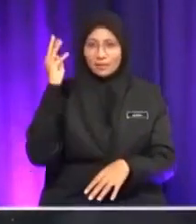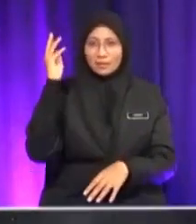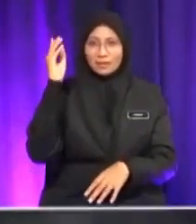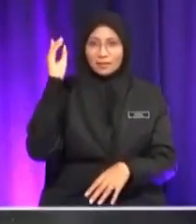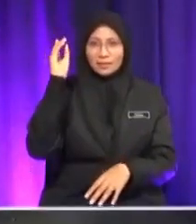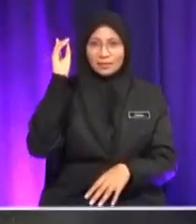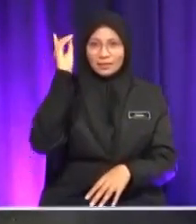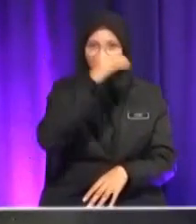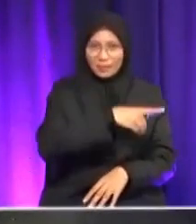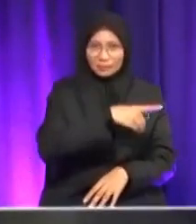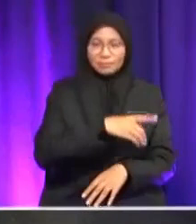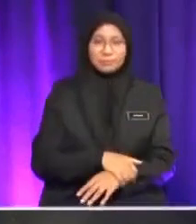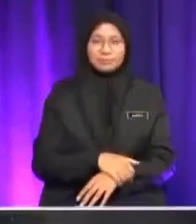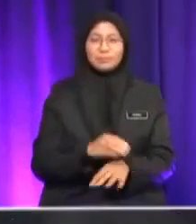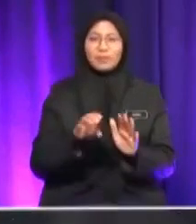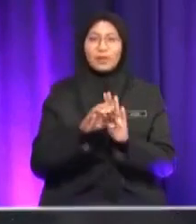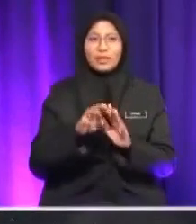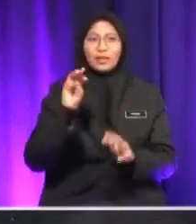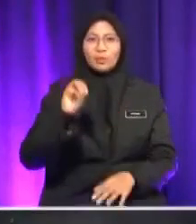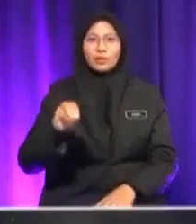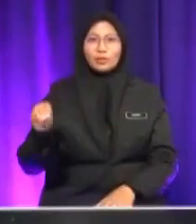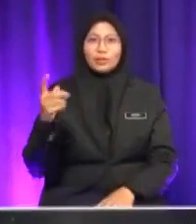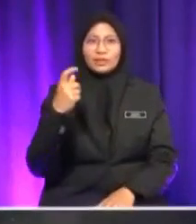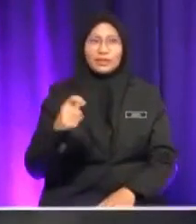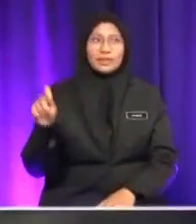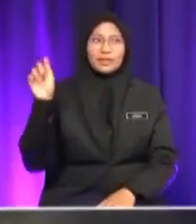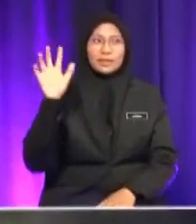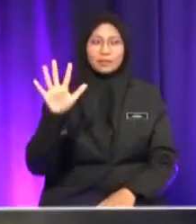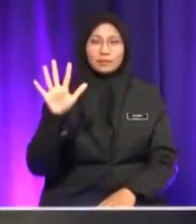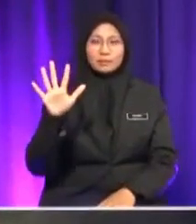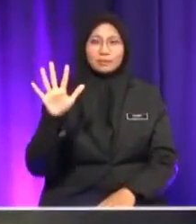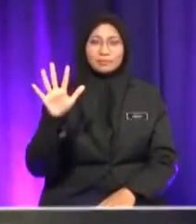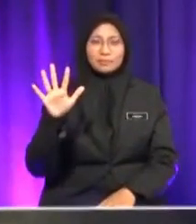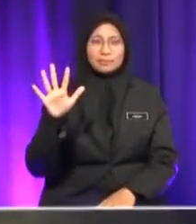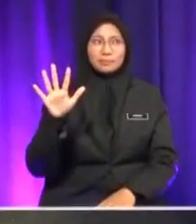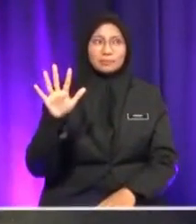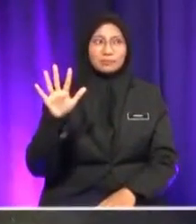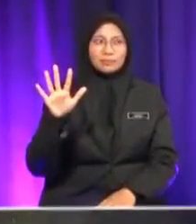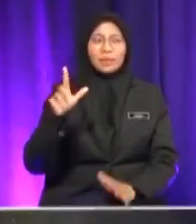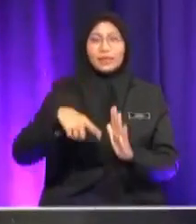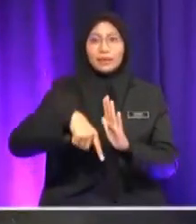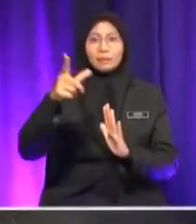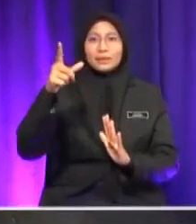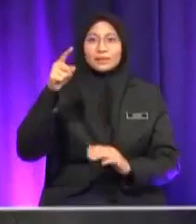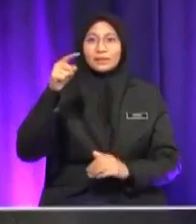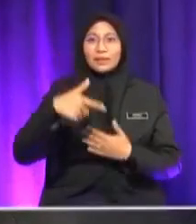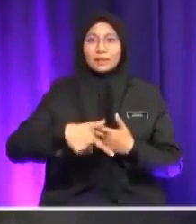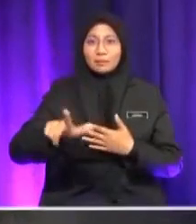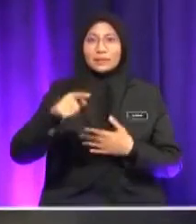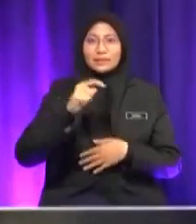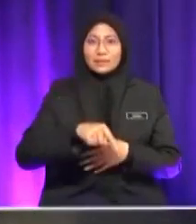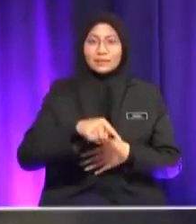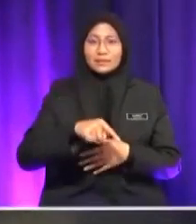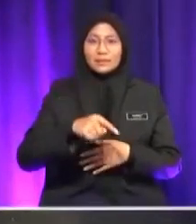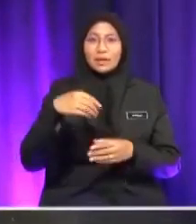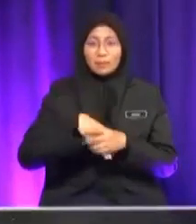Subhanu sekarang ni tingkatan 4. Tingkatan 5. Tingkatan 5 dah. Yeah. Jadi maksudnya selepas ini mereka akan melalui alam